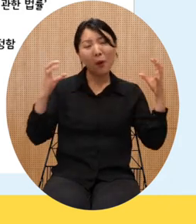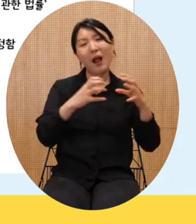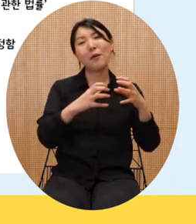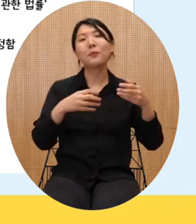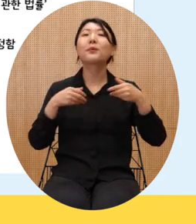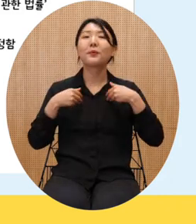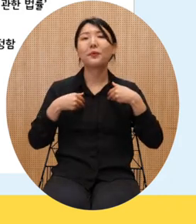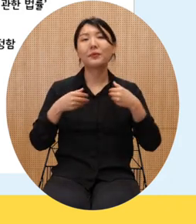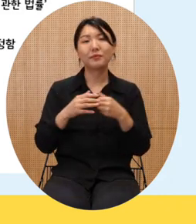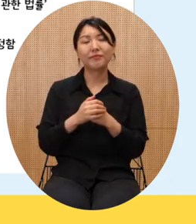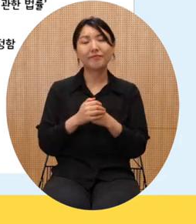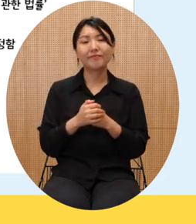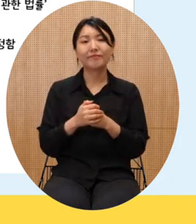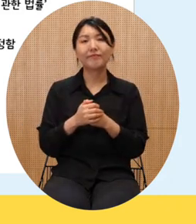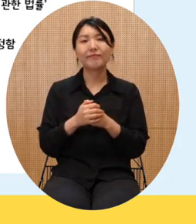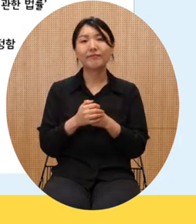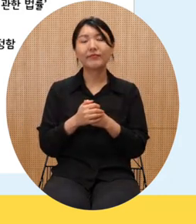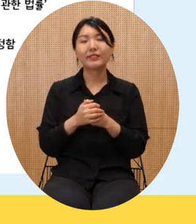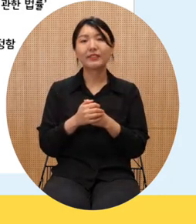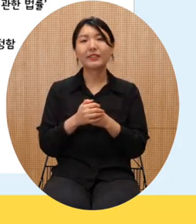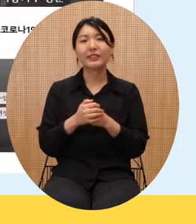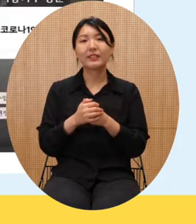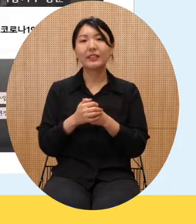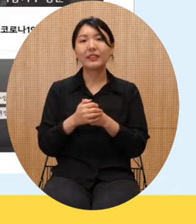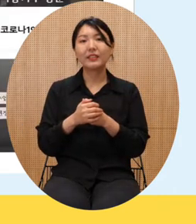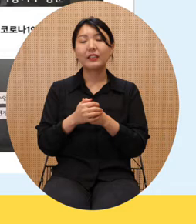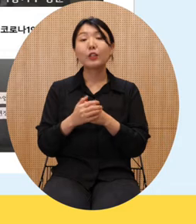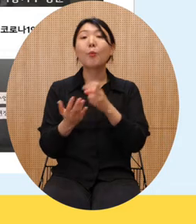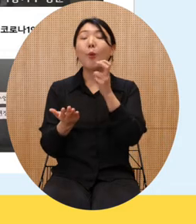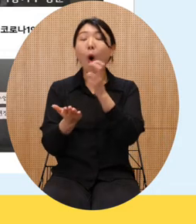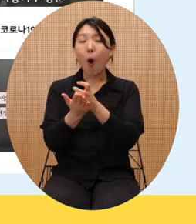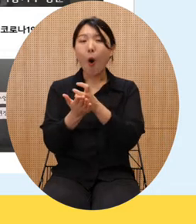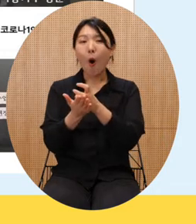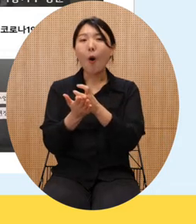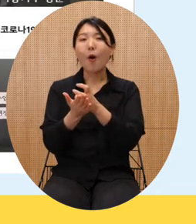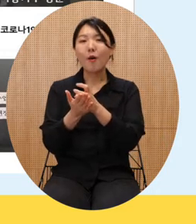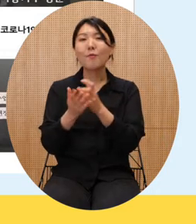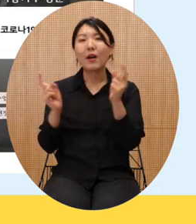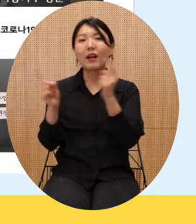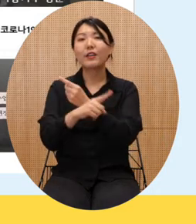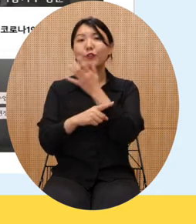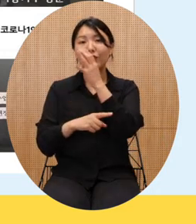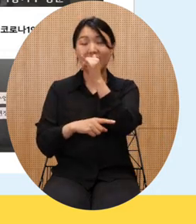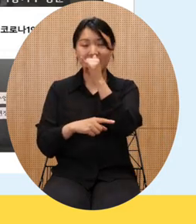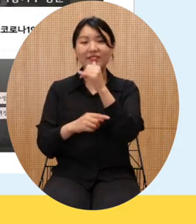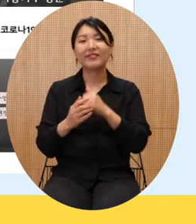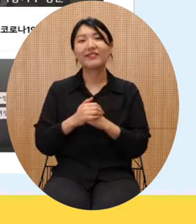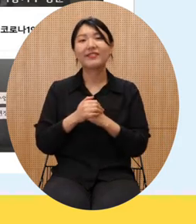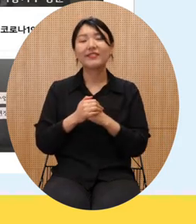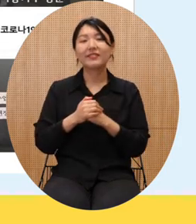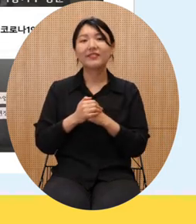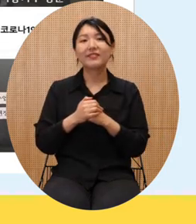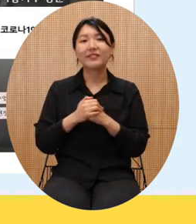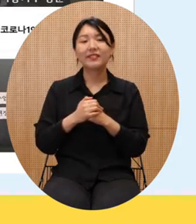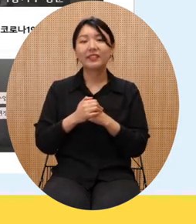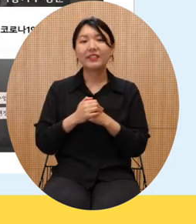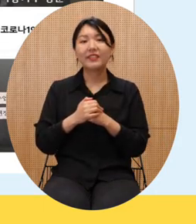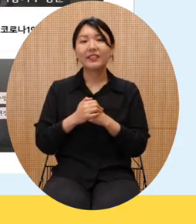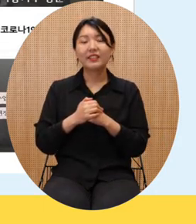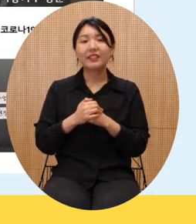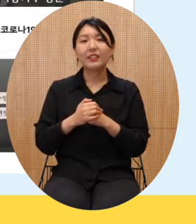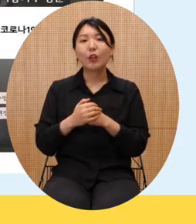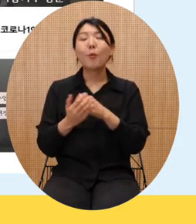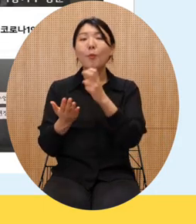마음을 모아내고 목소리를 모아내는 것들이 굉장히 좀 필요한 상황. 그래야 법과 제도가 바뀔 수 있는